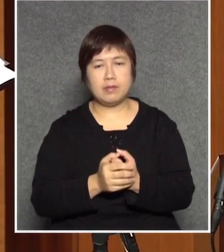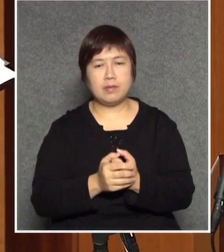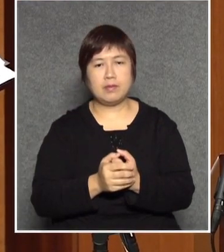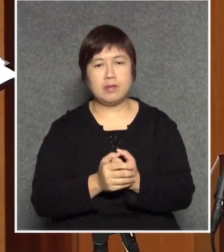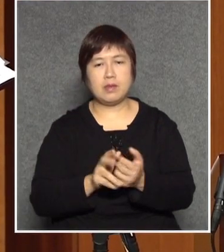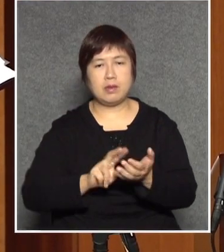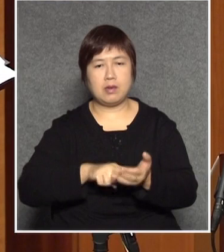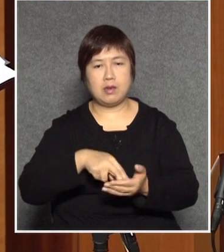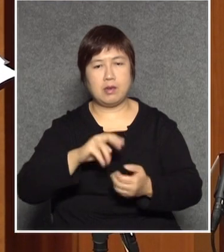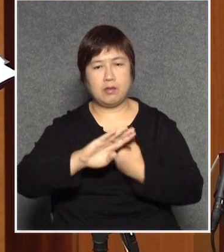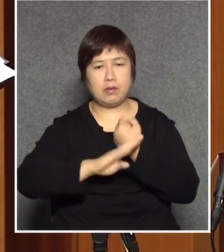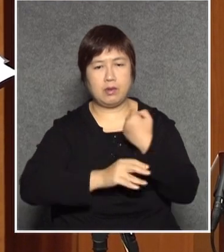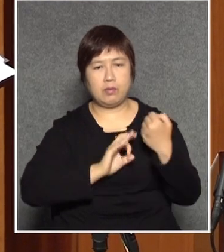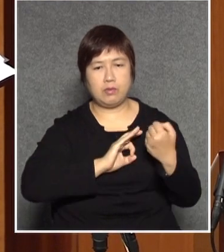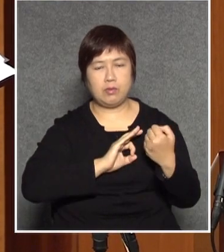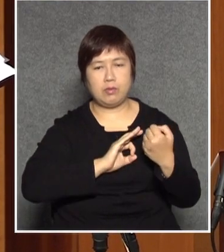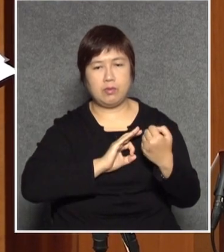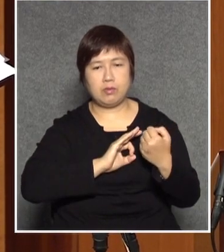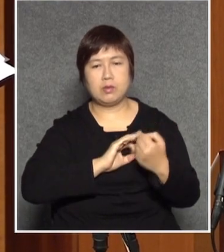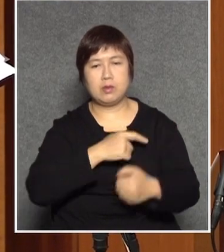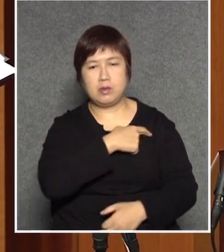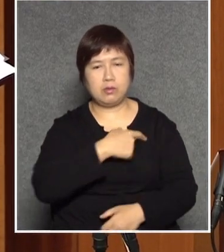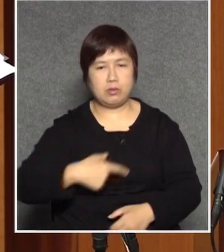立法會議員，